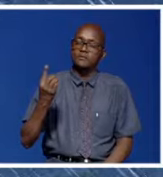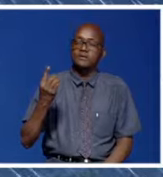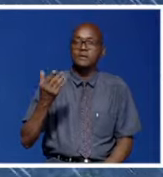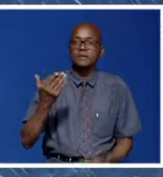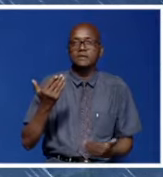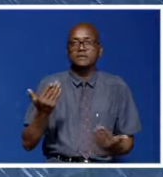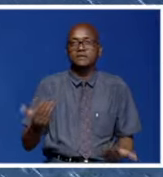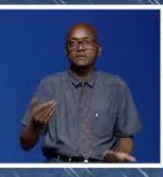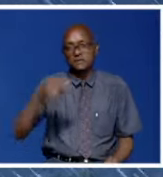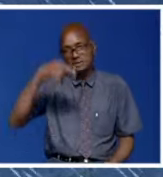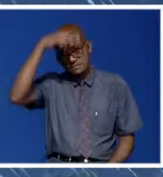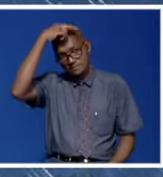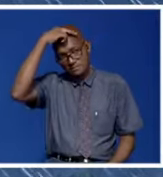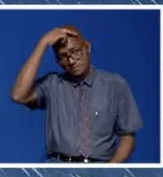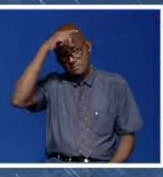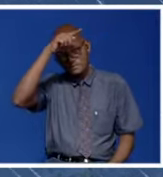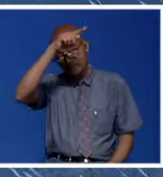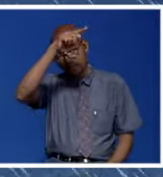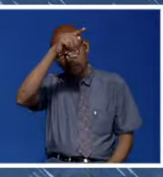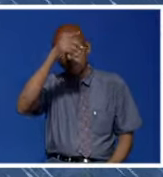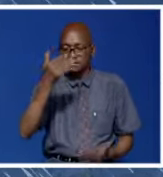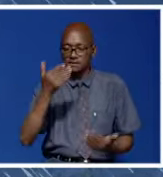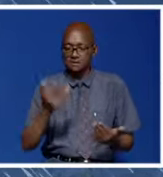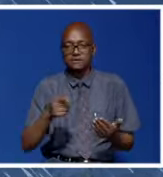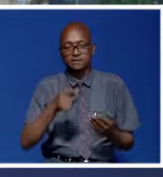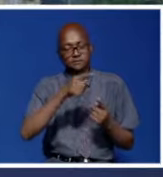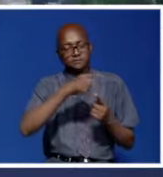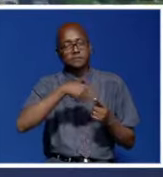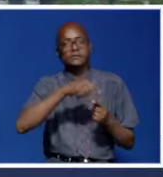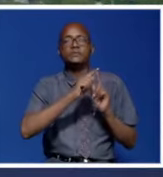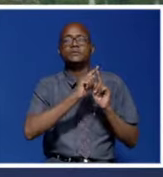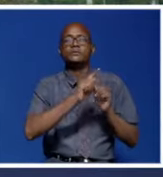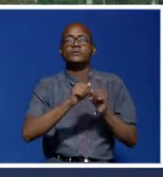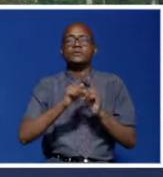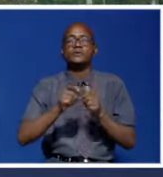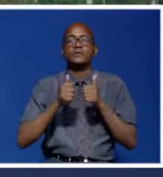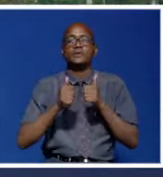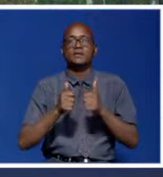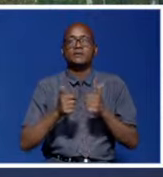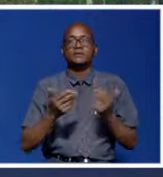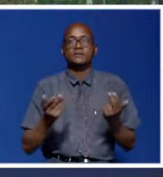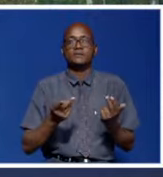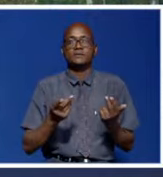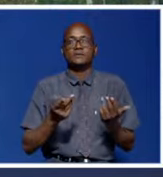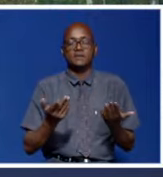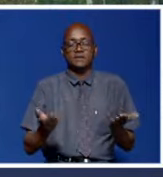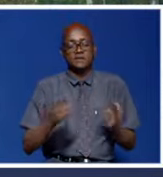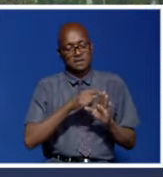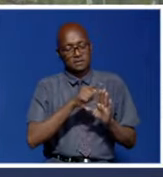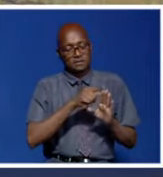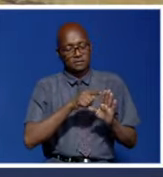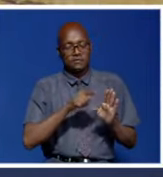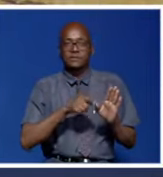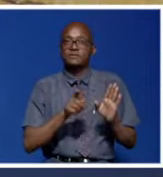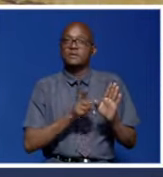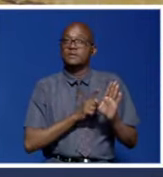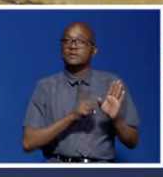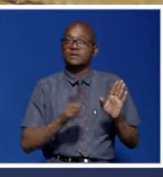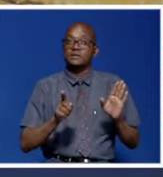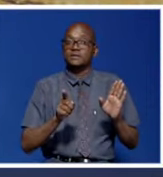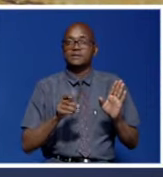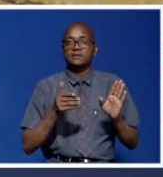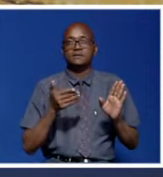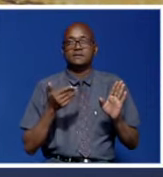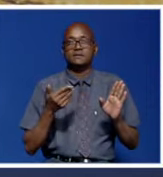kisiwa cha Pemba. Na tuangalie miji mbalimbali ambapo tunatarajia vile vile katika miji mbalimbali Afrika Mashariki, katika mji